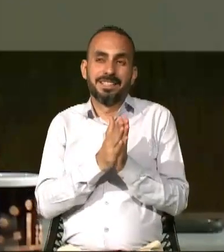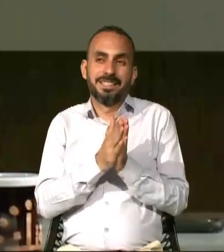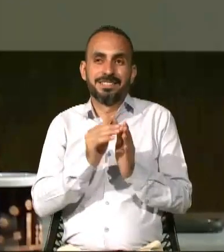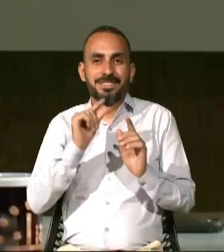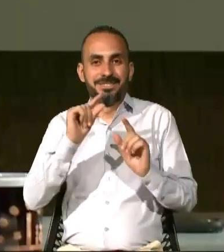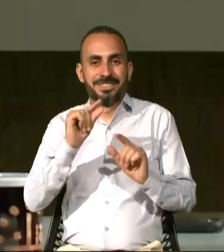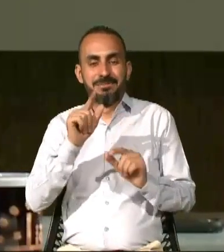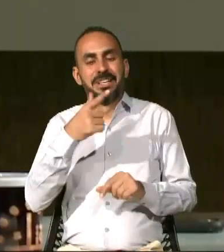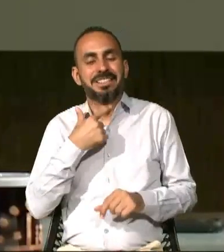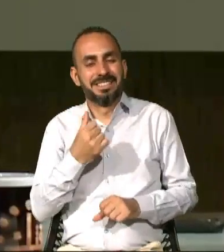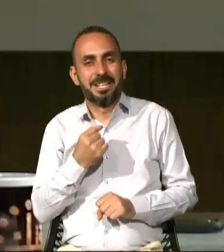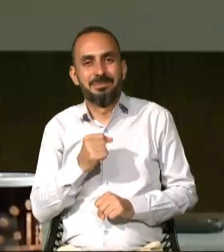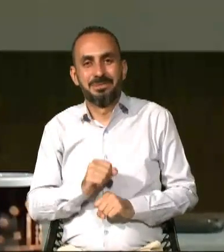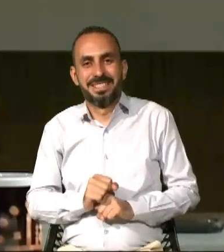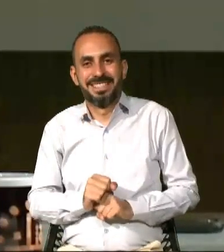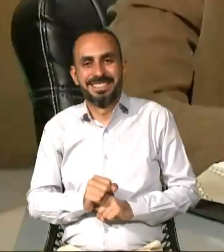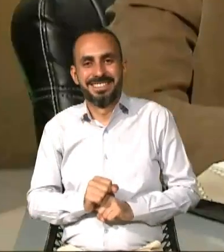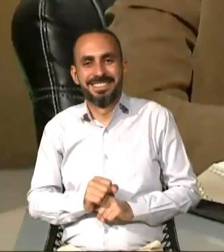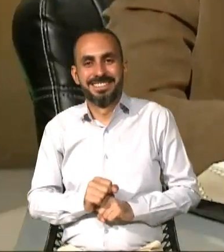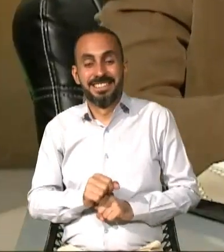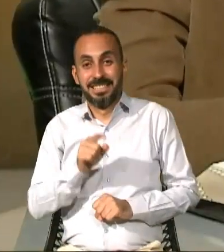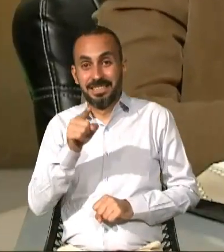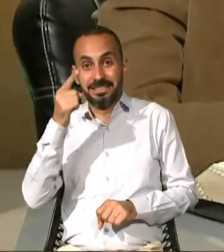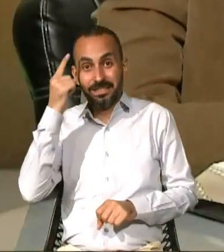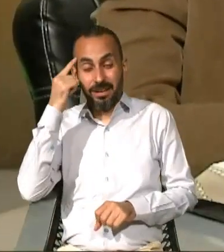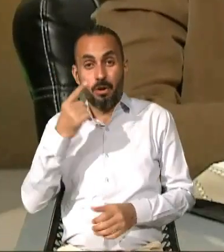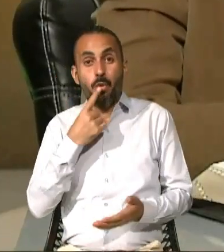خالص. حبيبي. طب انت متيقن؟